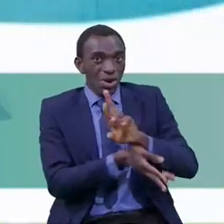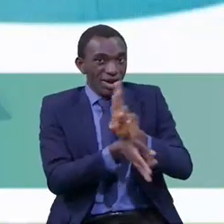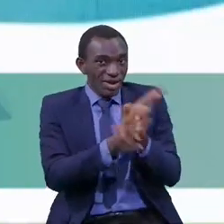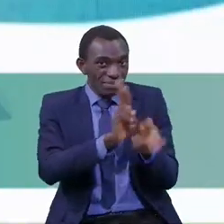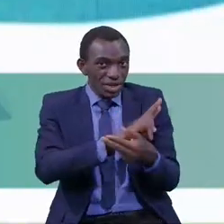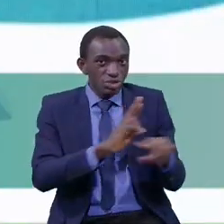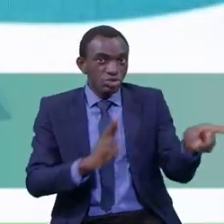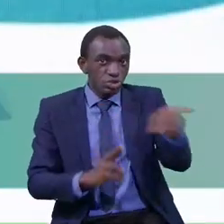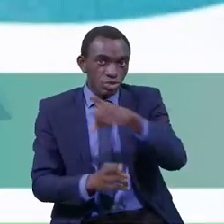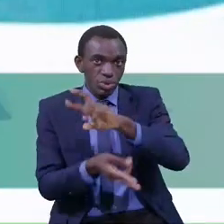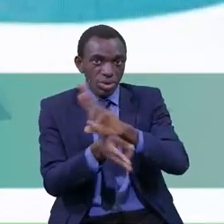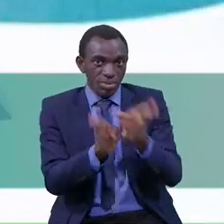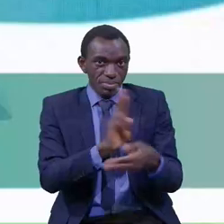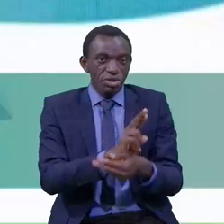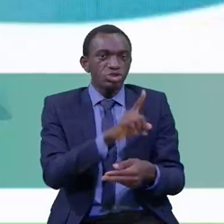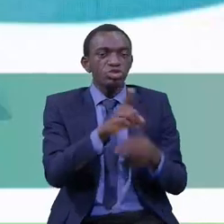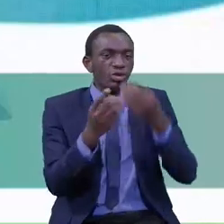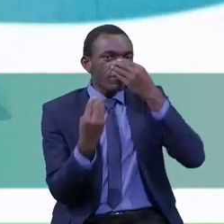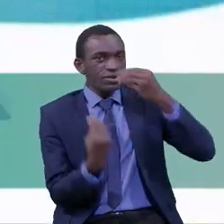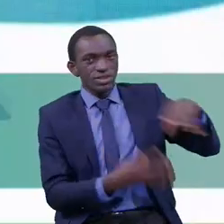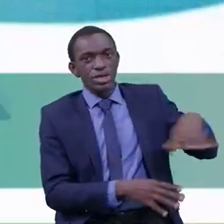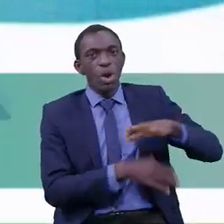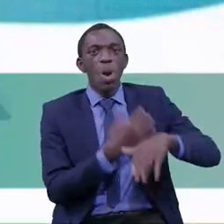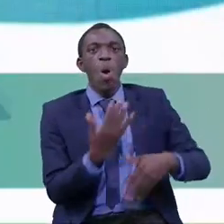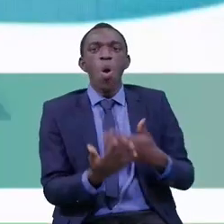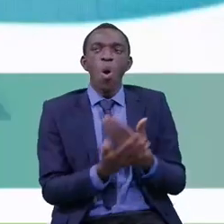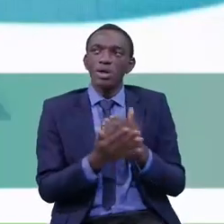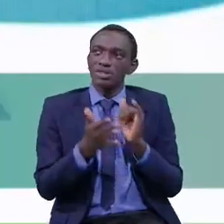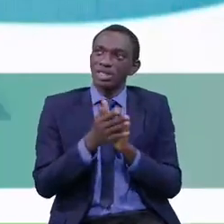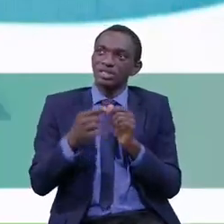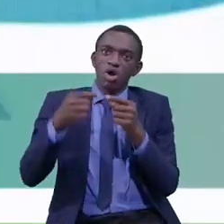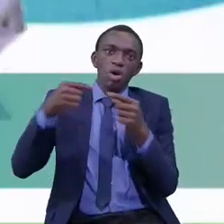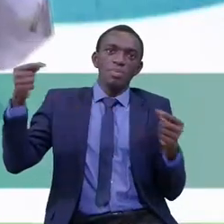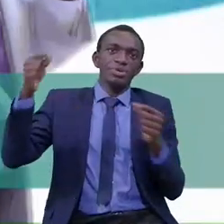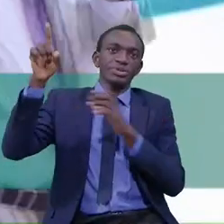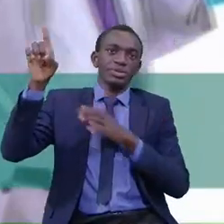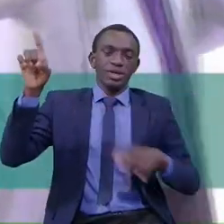détournez de tout ce qui est contraire à Christ. C'est ça.